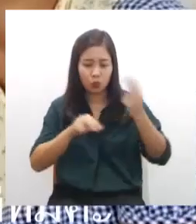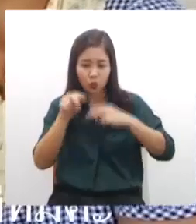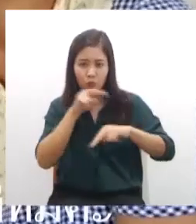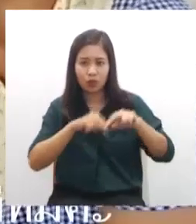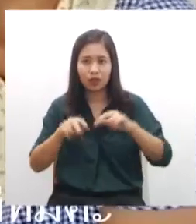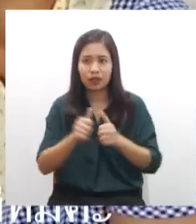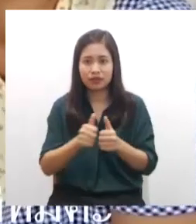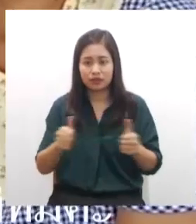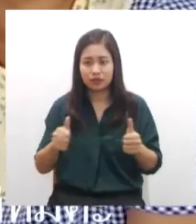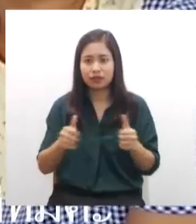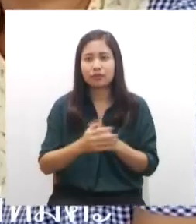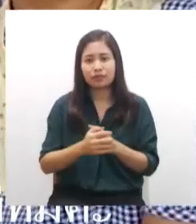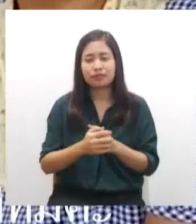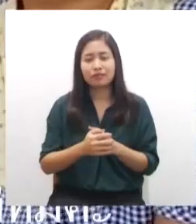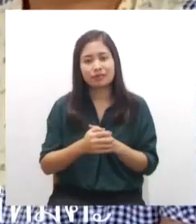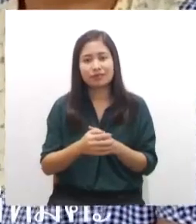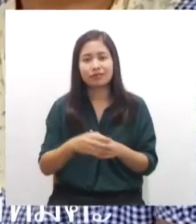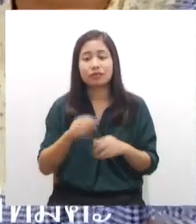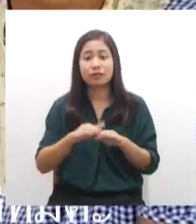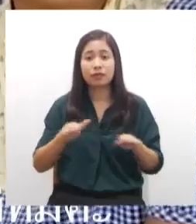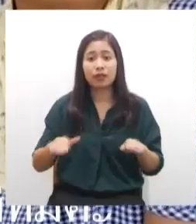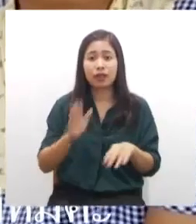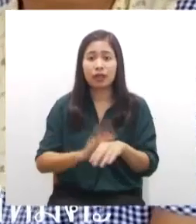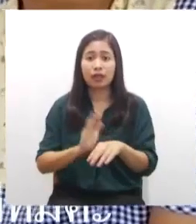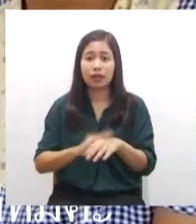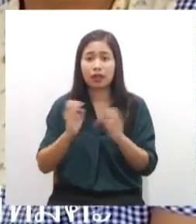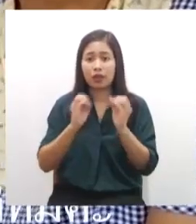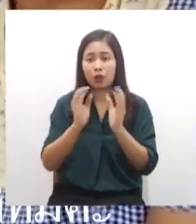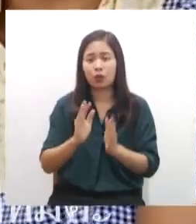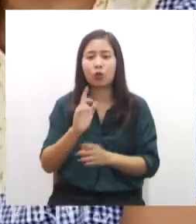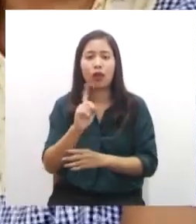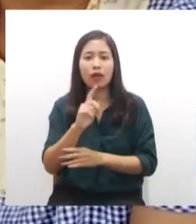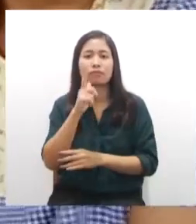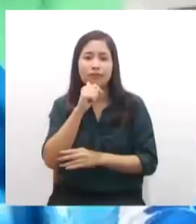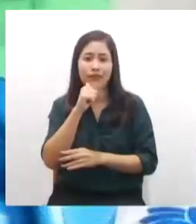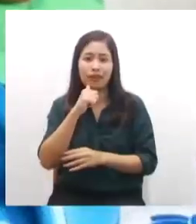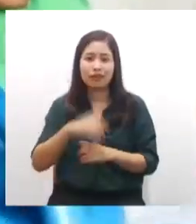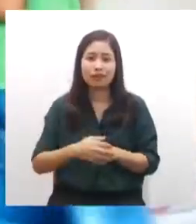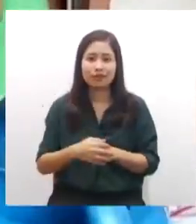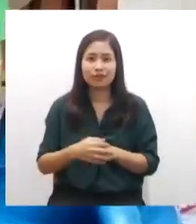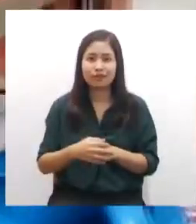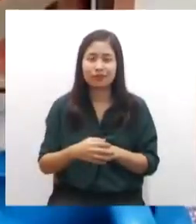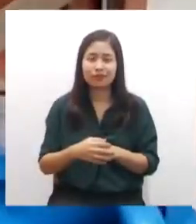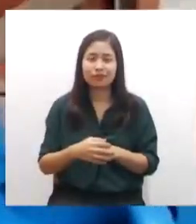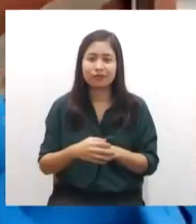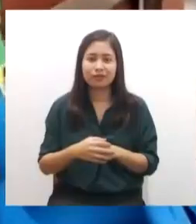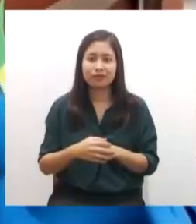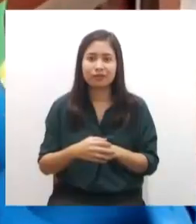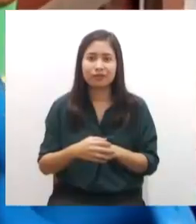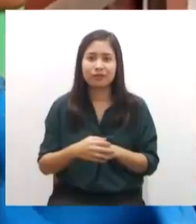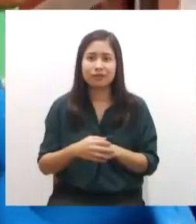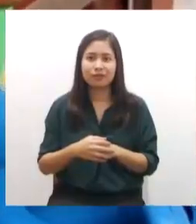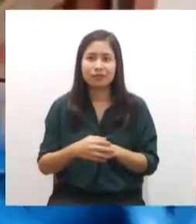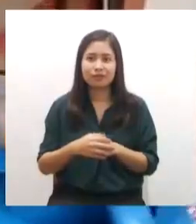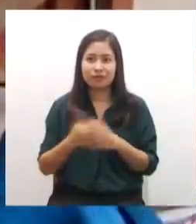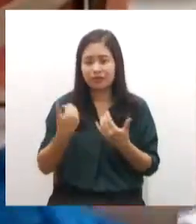ด็กๆดีค่ะเด็กๆที่นี่จะเรียกคุณครูว่าแม่ทิมค่ะ แม่มีแต่หนึ่งแม่แม่ก็บอกว่ามีแต่ห